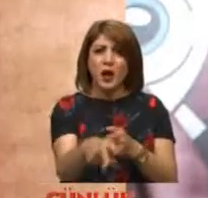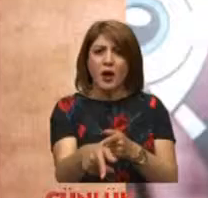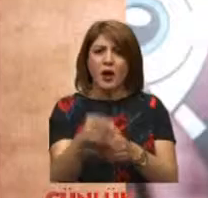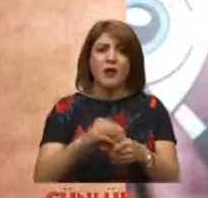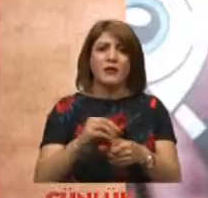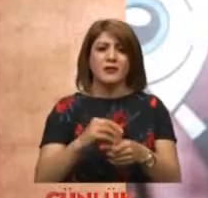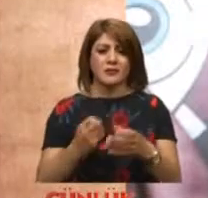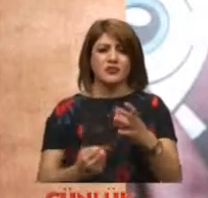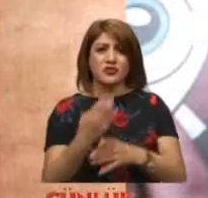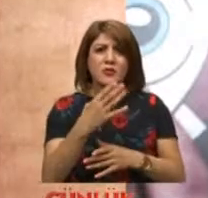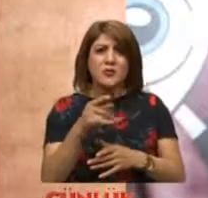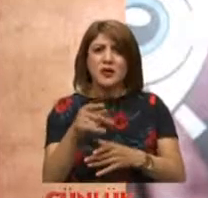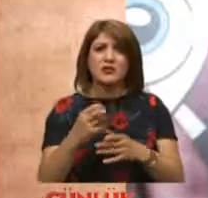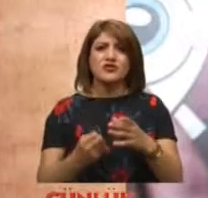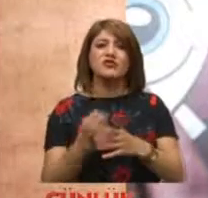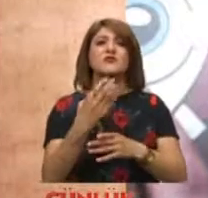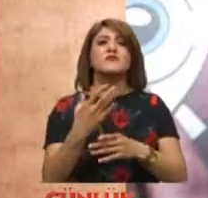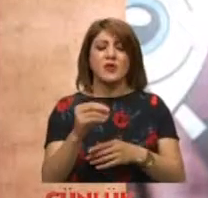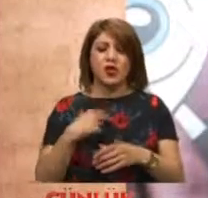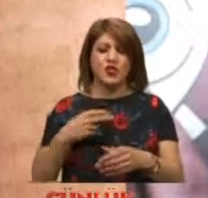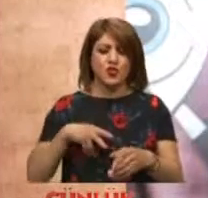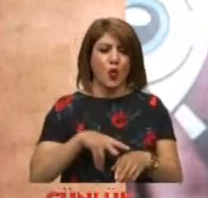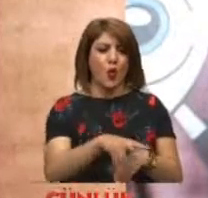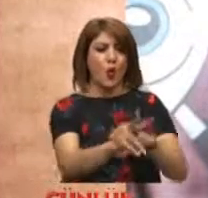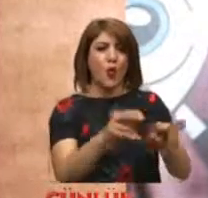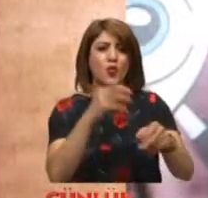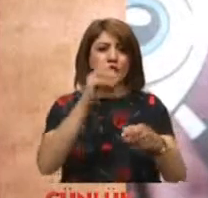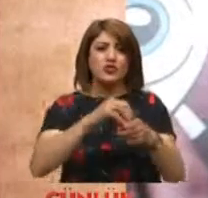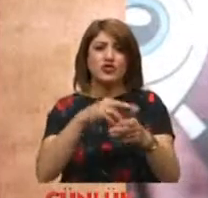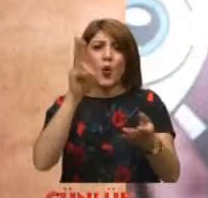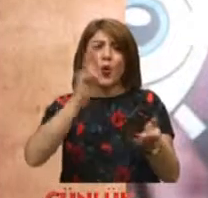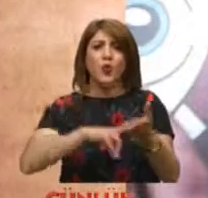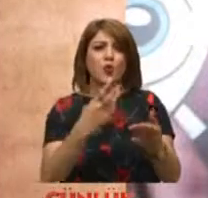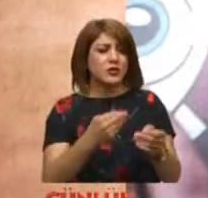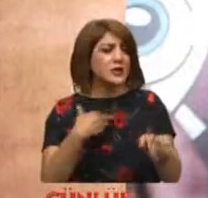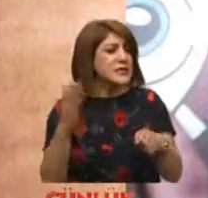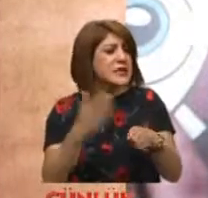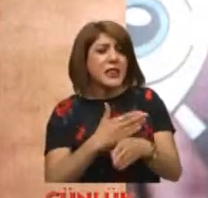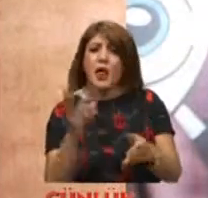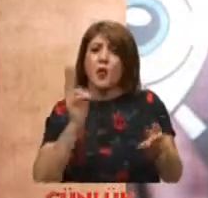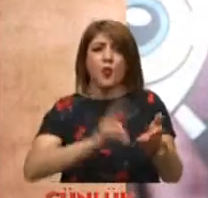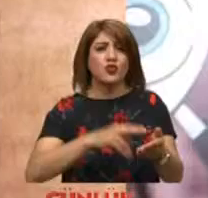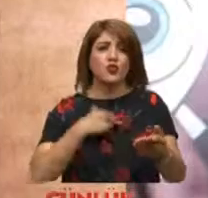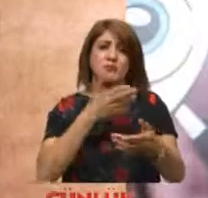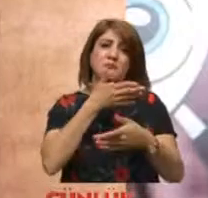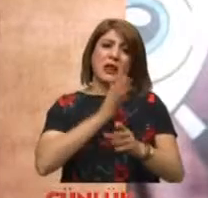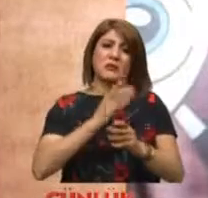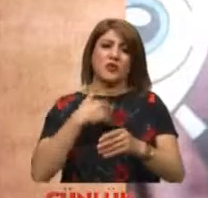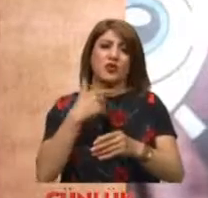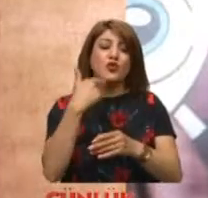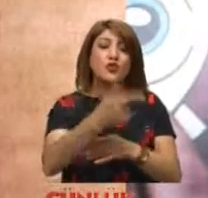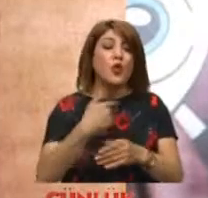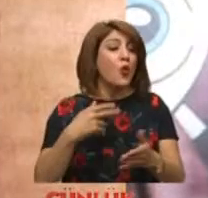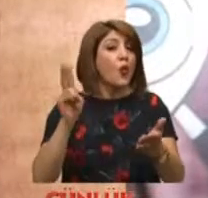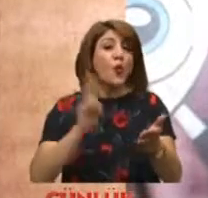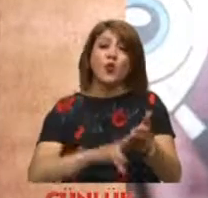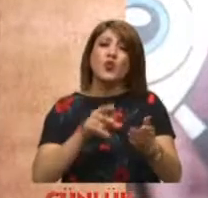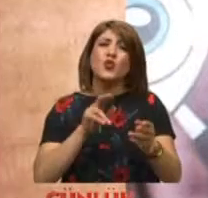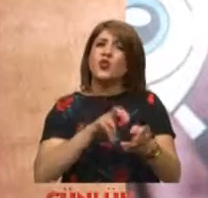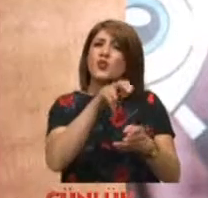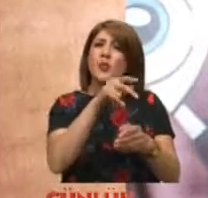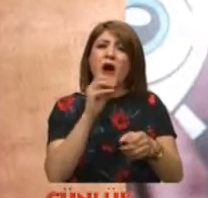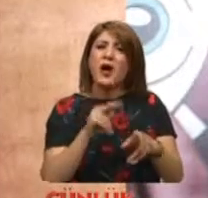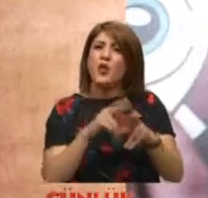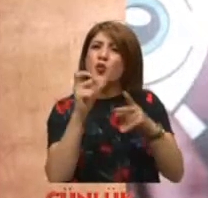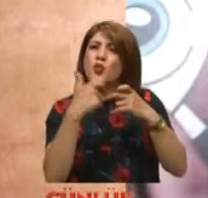artırmaya çıkaran kullanıcı kurbağayı yolda ölü bulduğunu, ne sebeple öldüğünü ise bilmediğini ifade etti. Ancak ölü kurbağayı neden satılığa